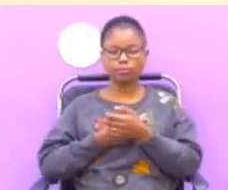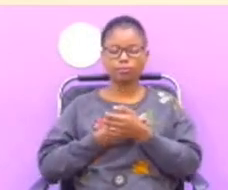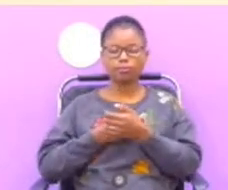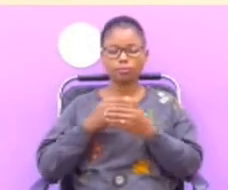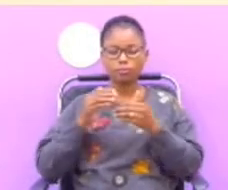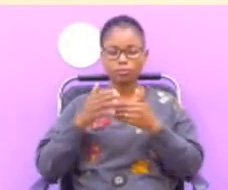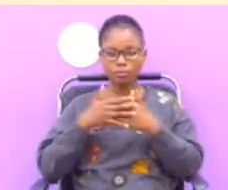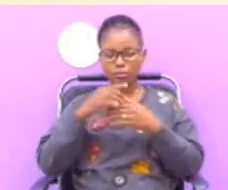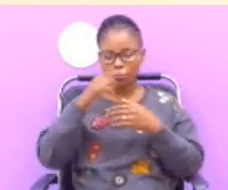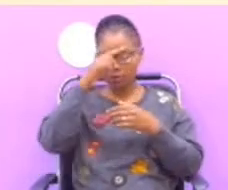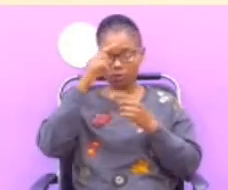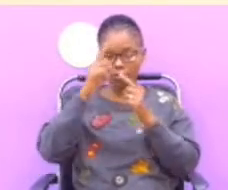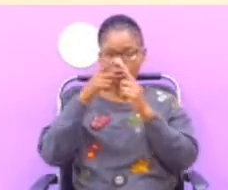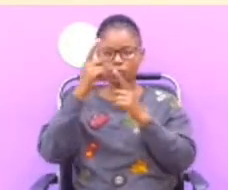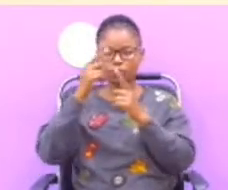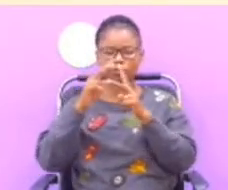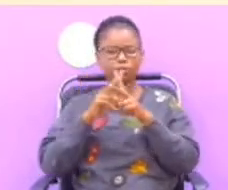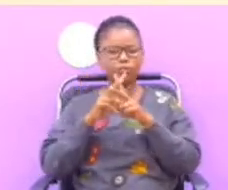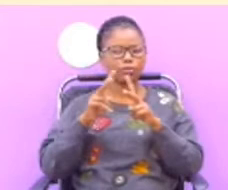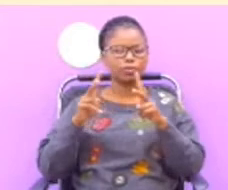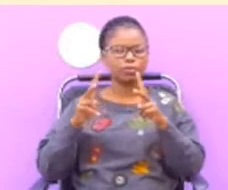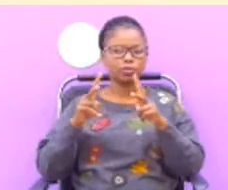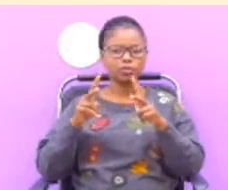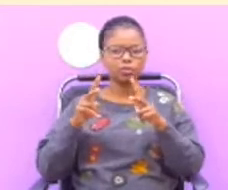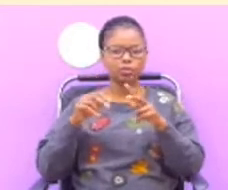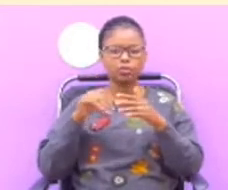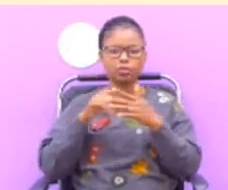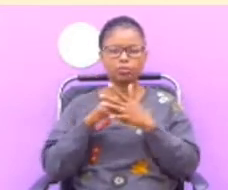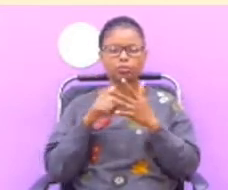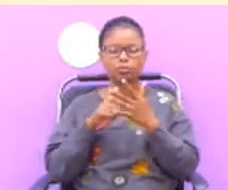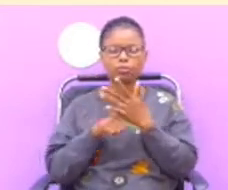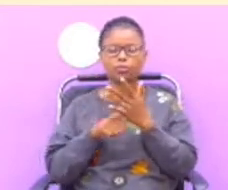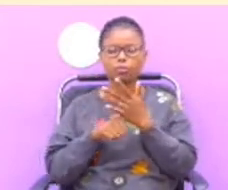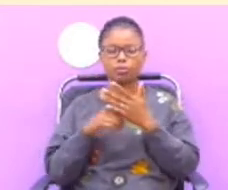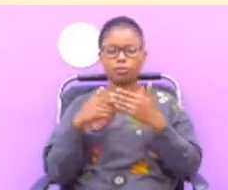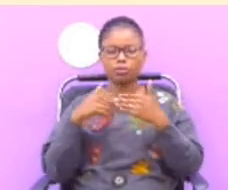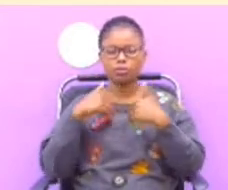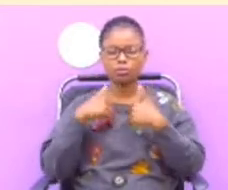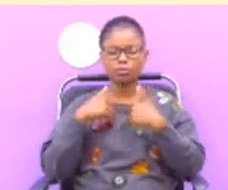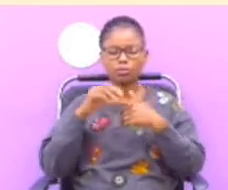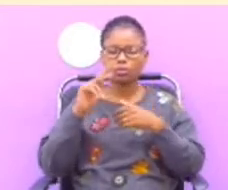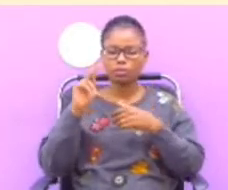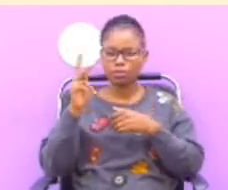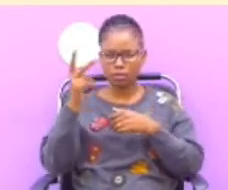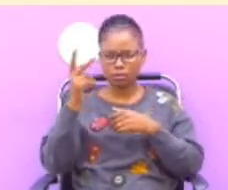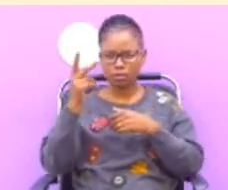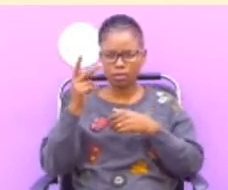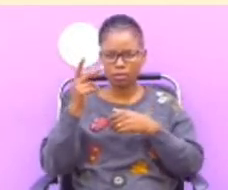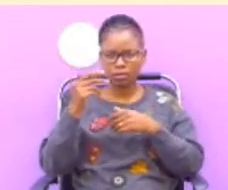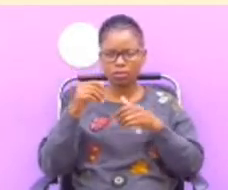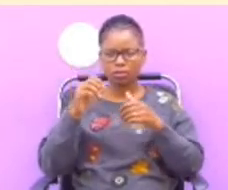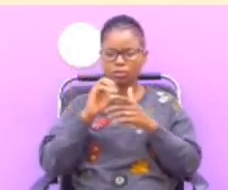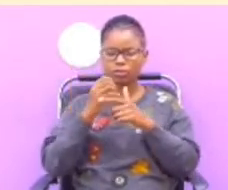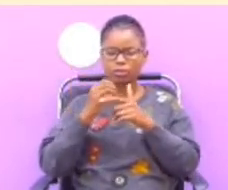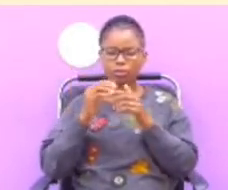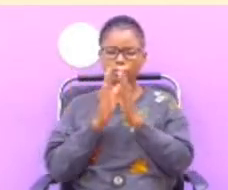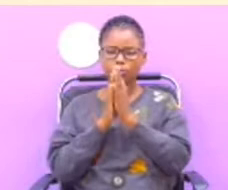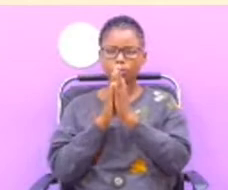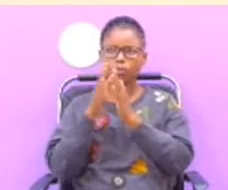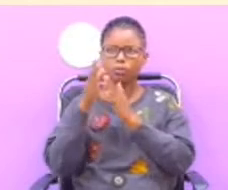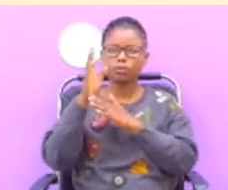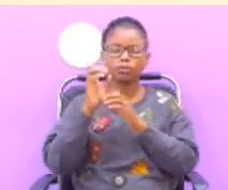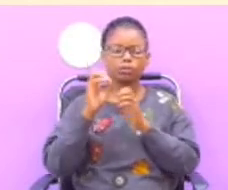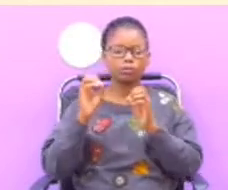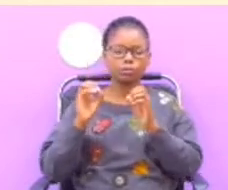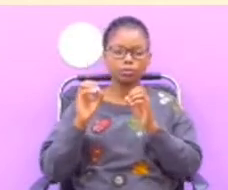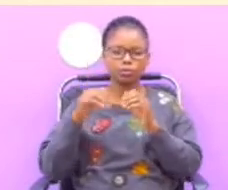tũthingĩre mĩanya ya ũthamaki. Tũthingĩre mĩanya ya mathĩna bũrũri-inĩ. Tũthingĩre mĩanya ĩrĩa Ngai ĩtarakũgocithia. Ona thĩinĩ wa